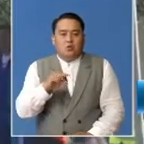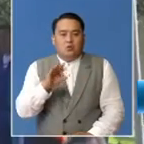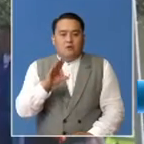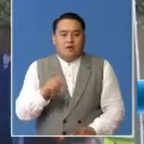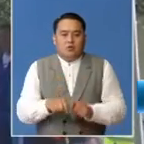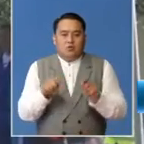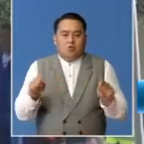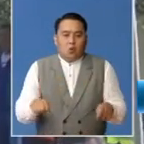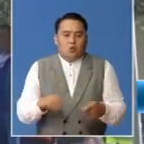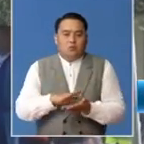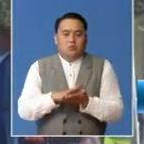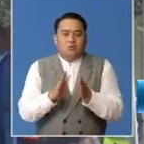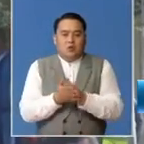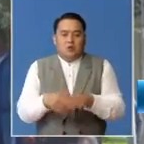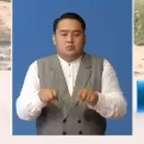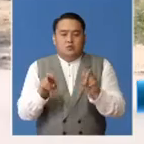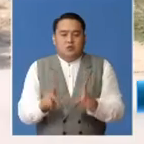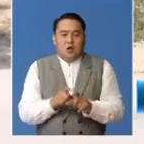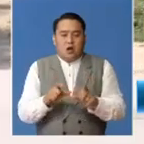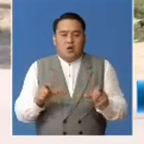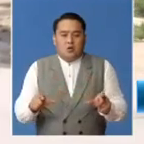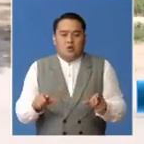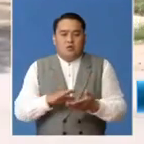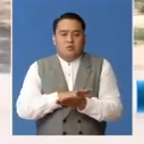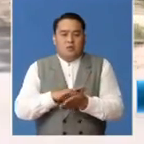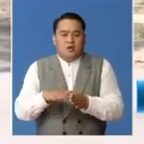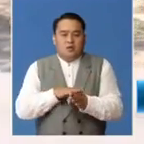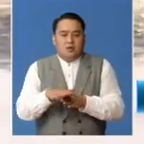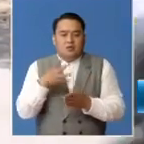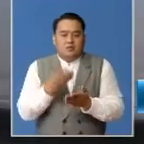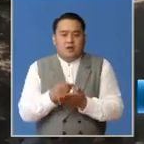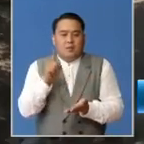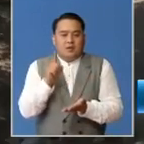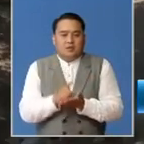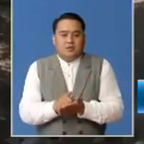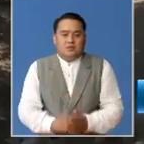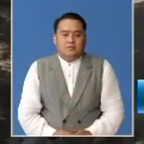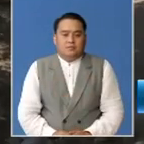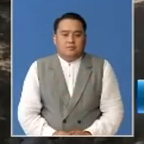уборки создана специальная рабочая группа, которая своевременно исполняет свои обязанности.